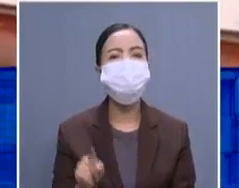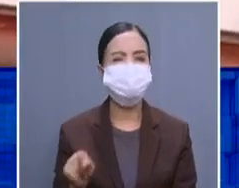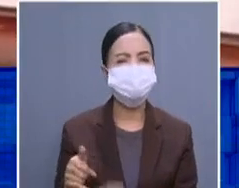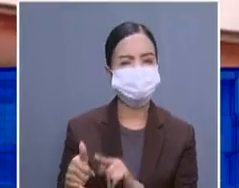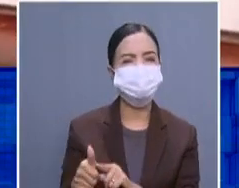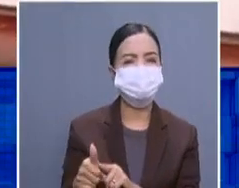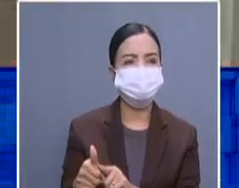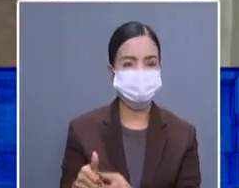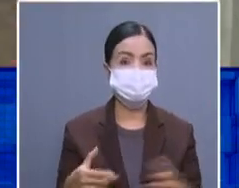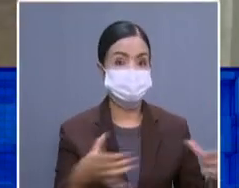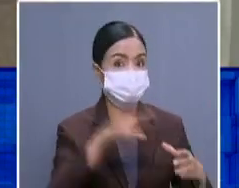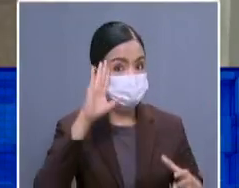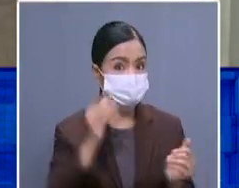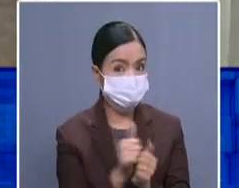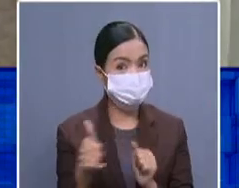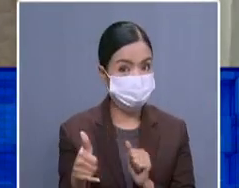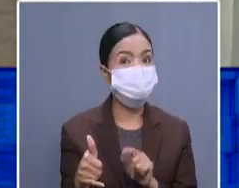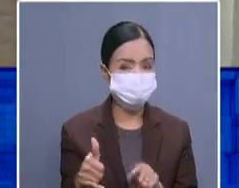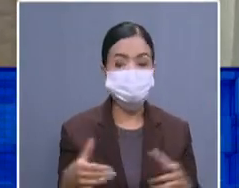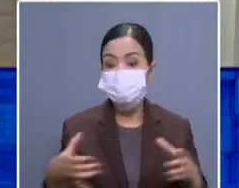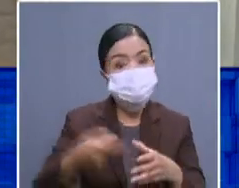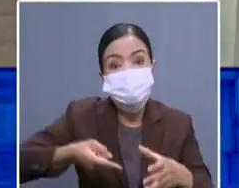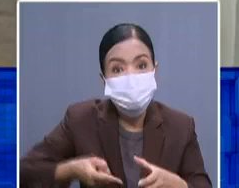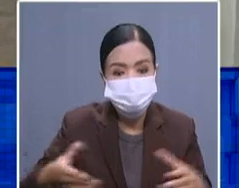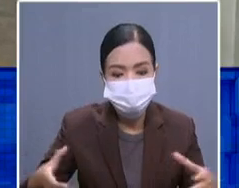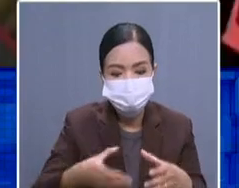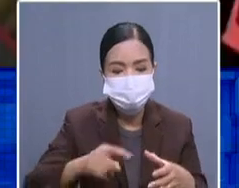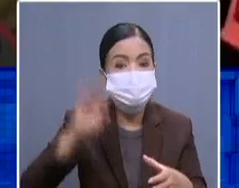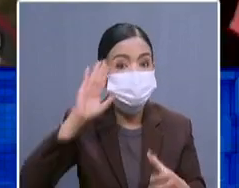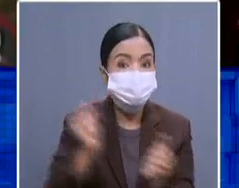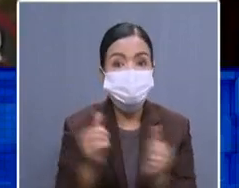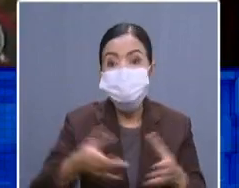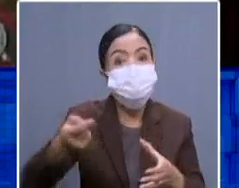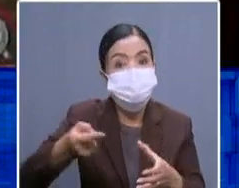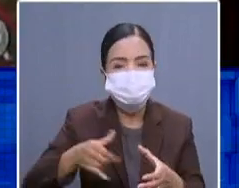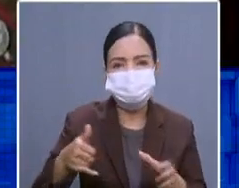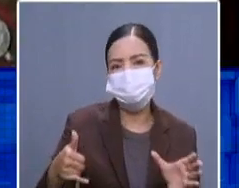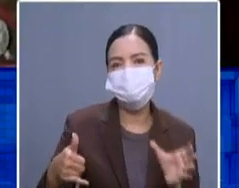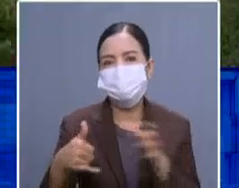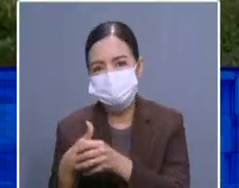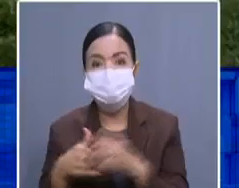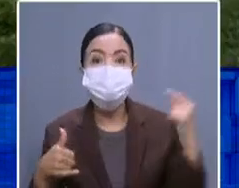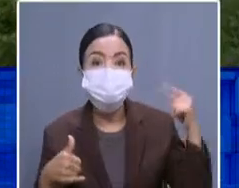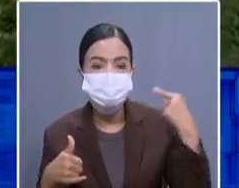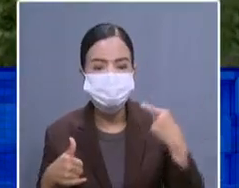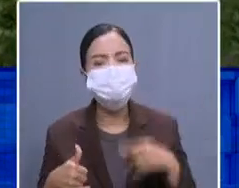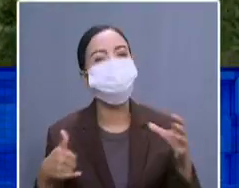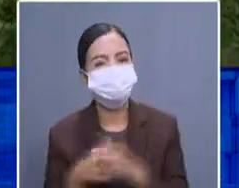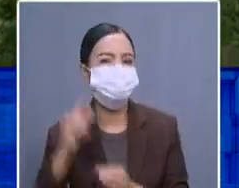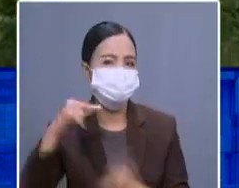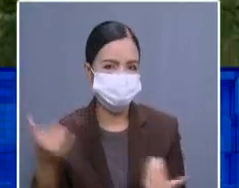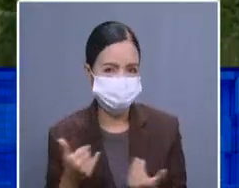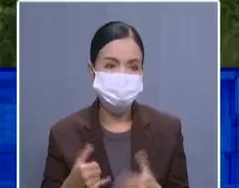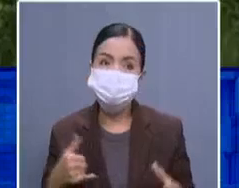ายถูกกลุ่มตำรวจตชด.กลุ่มเดียวกันนี้อันนี้เป็นกรณีแรกนะถูกจับตัวลูกสาวไปในคดียาเสพ